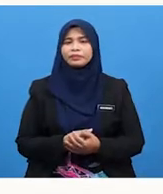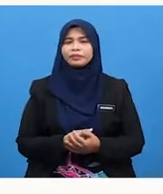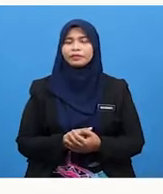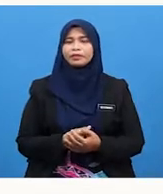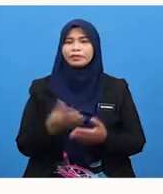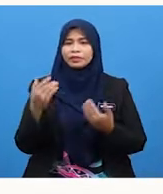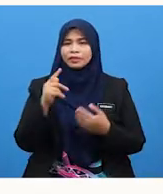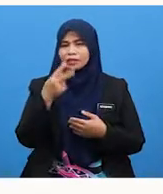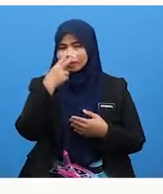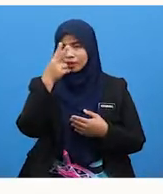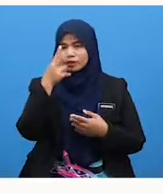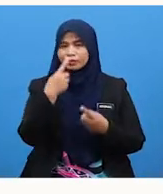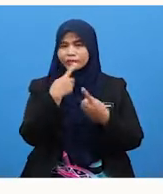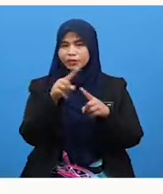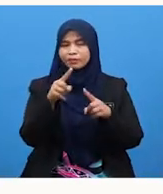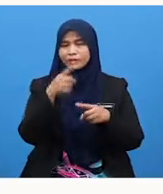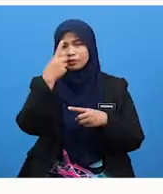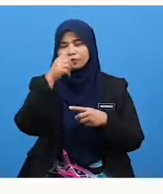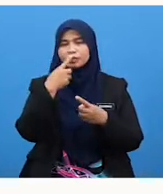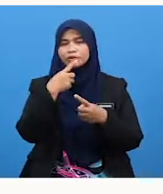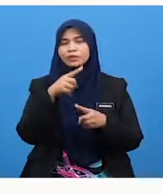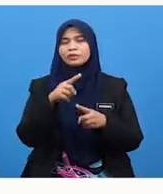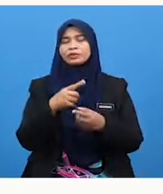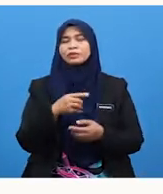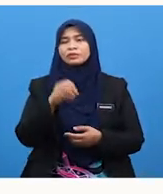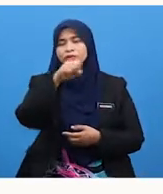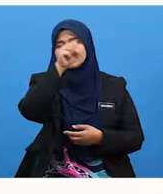Mari kita semak jawapan bagi soalan kedua.